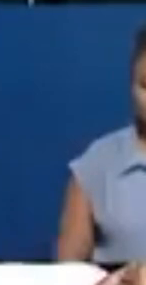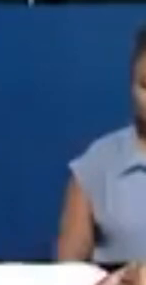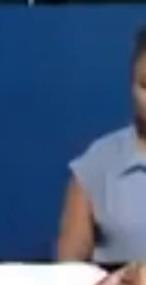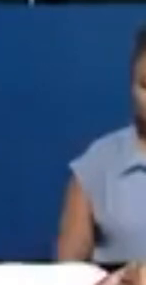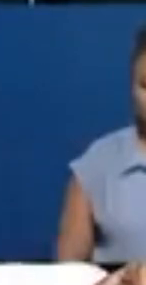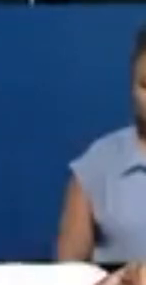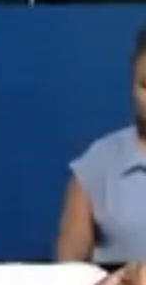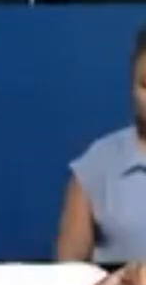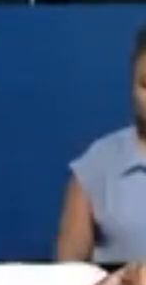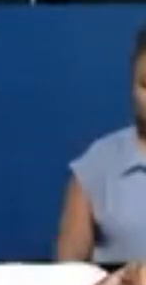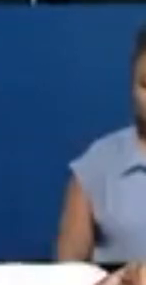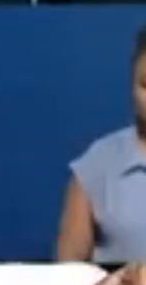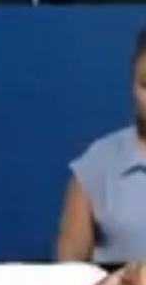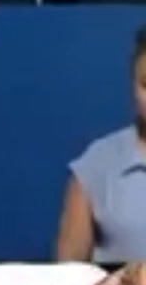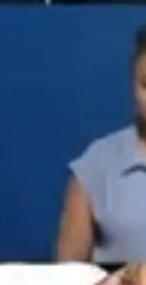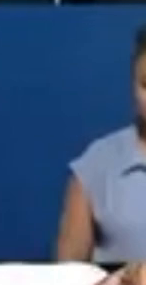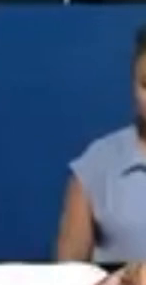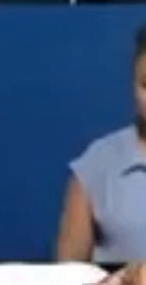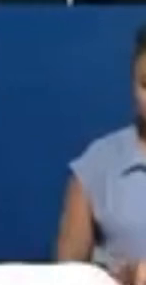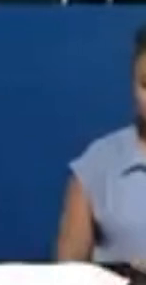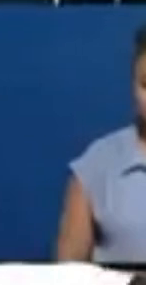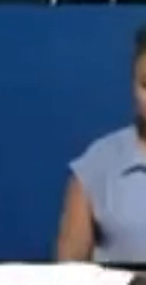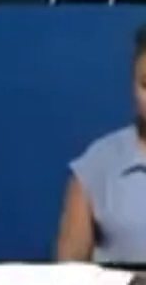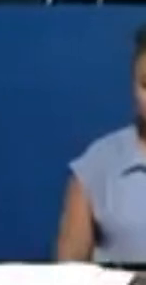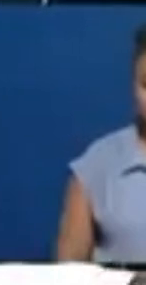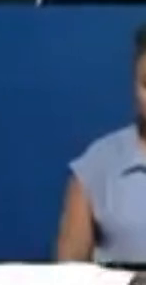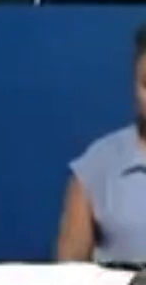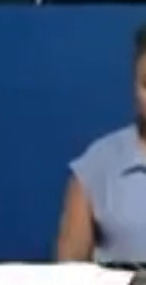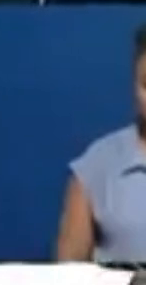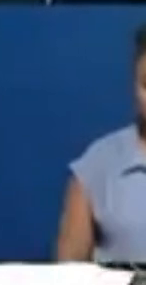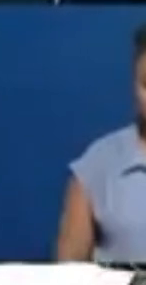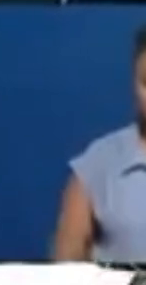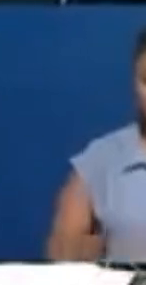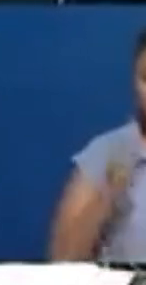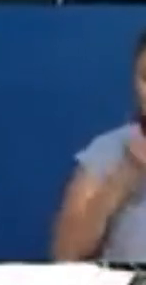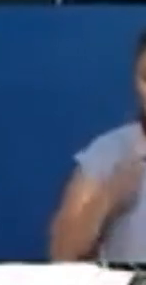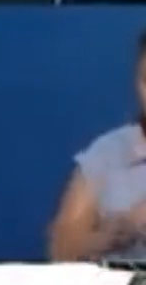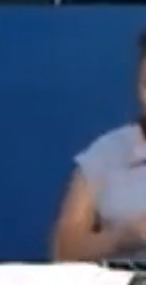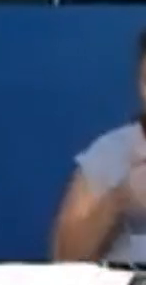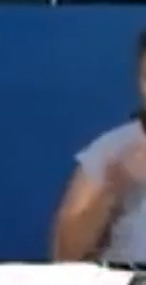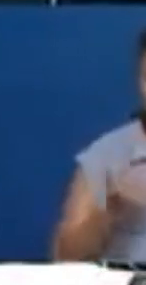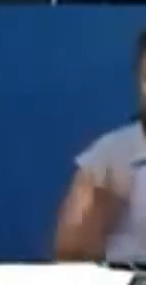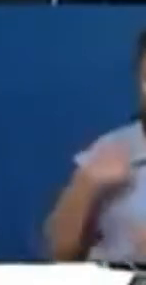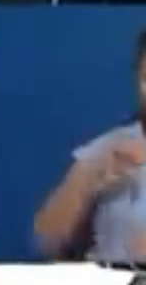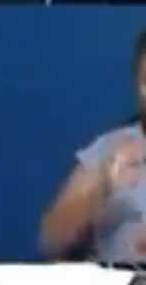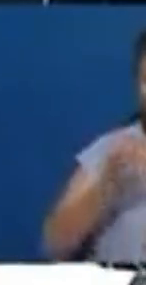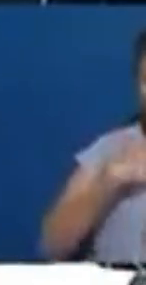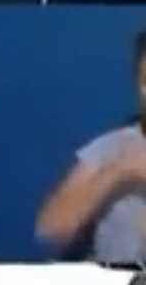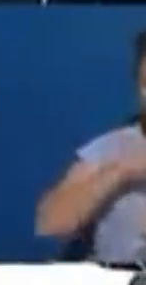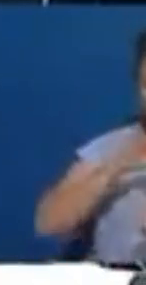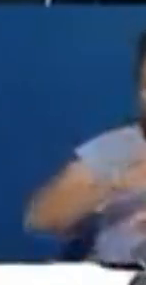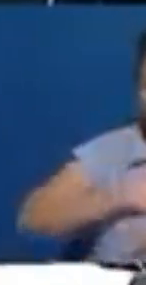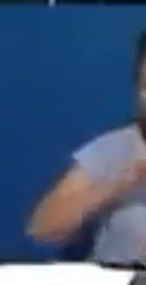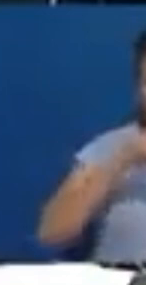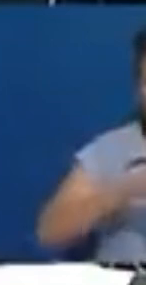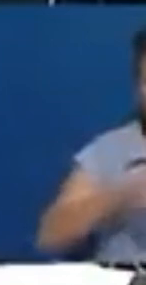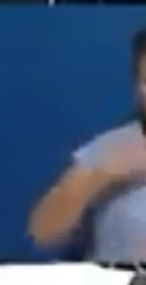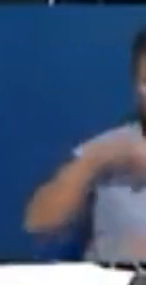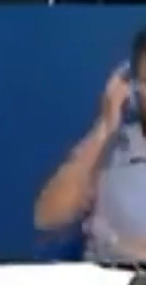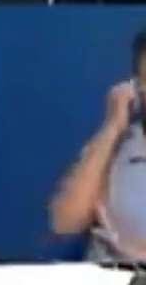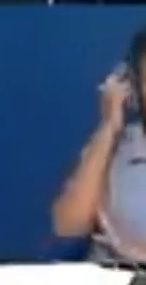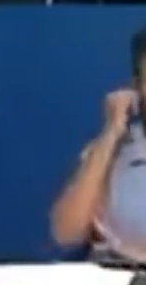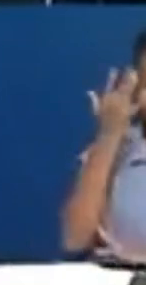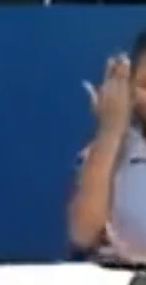mbovu inayokuwa kawaida ya swali kujibiwa na swali tena la kibubuza. Naam, Kenya tungekuwa na muda mathalan wa kujiuliza mbona